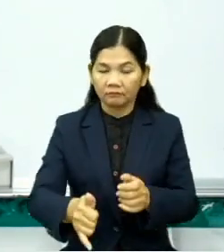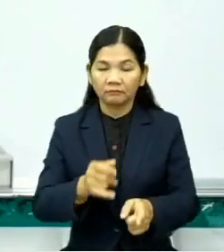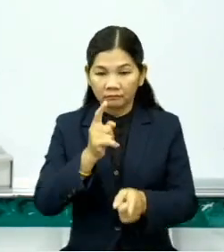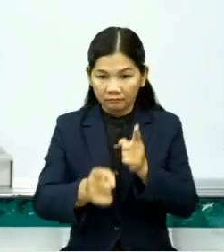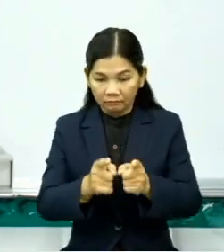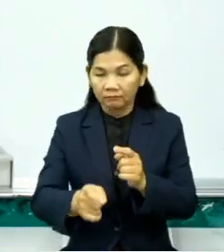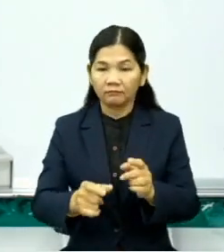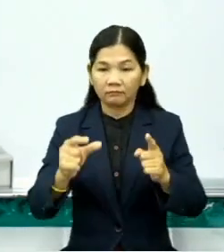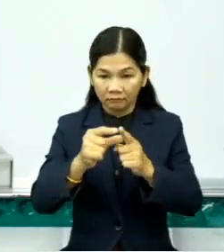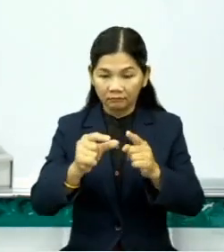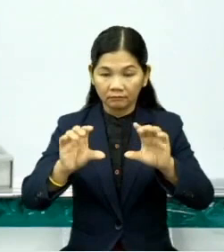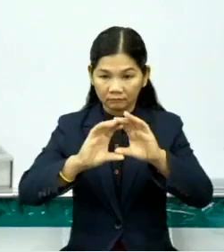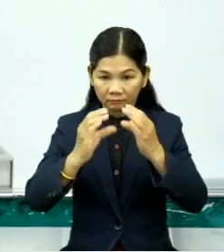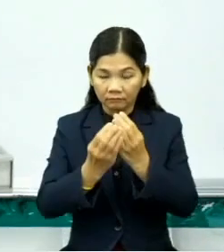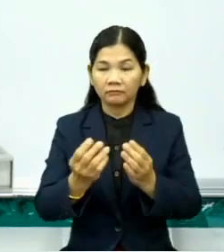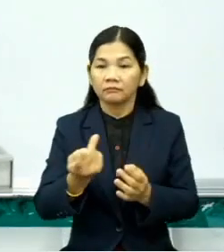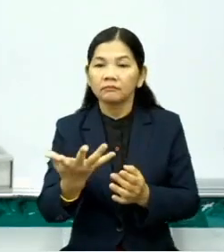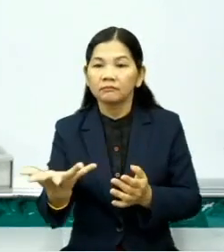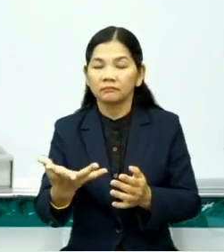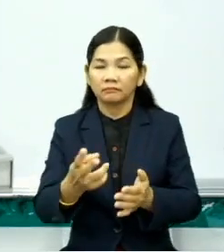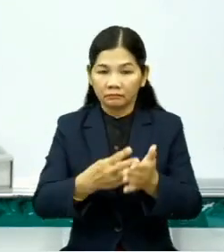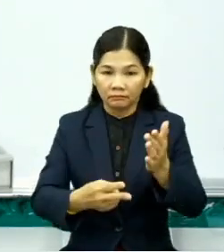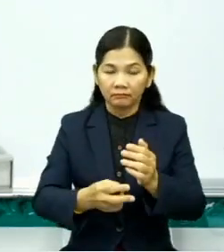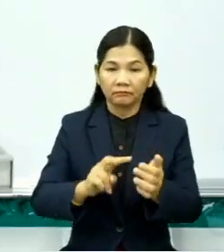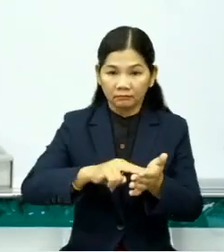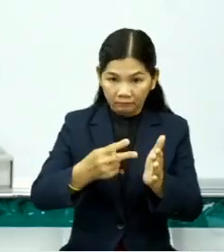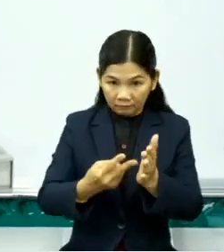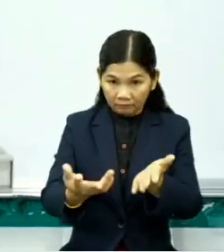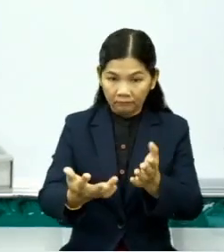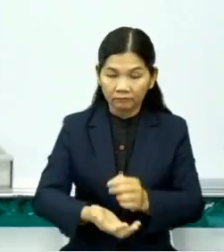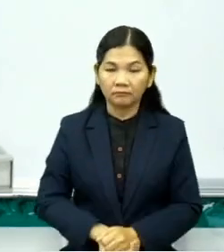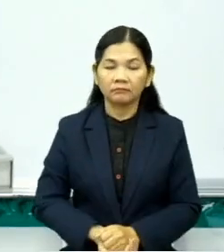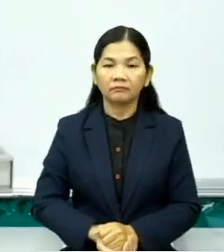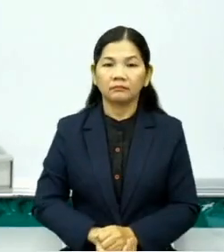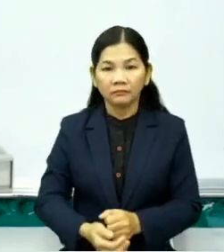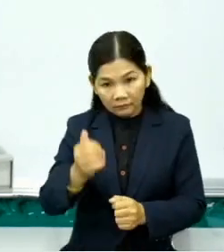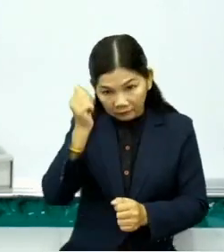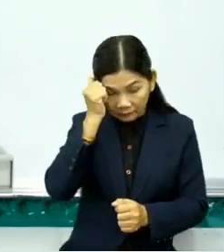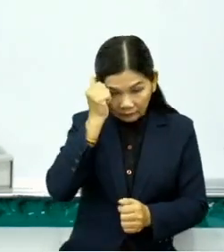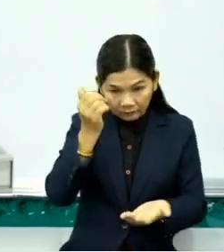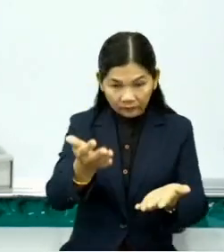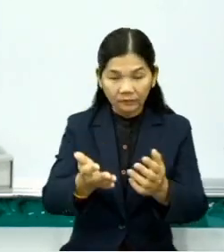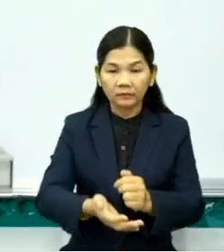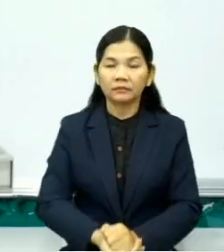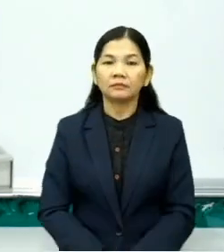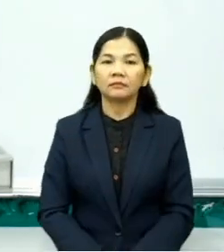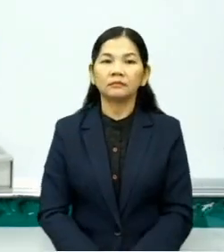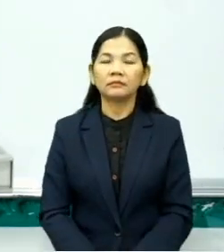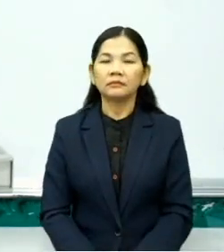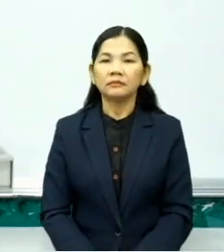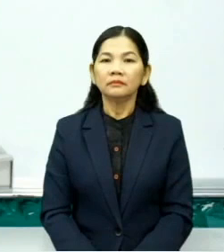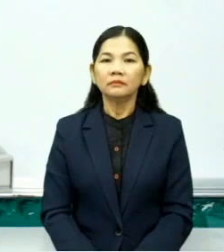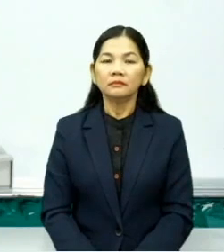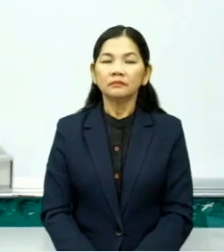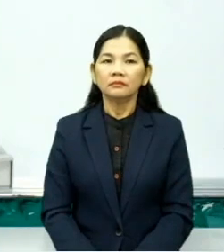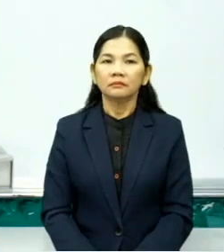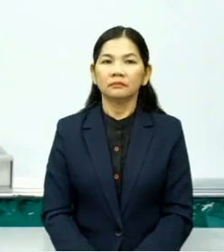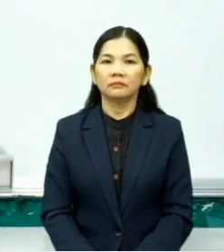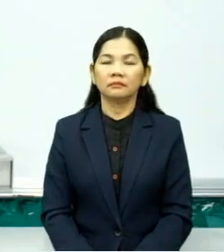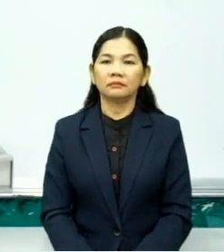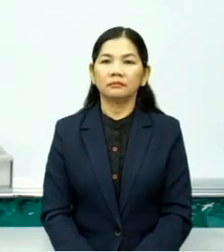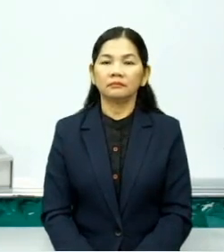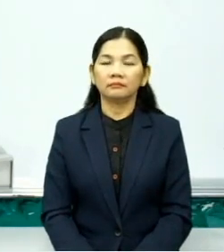ជាអ្វីហើយមានន័យដូចម្ដេចចាតើឥឡូវកូនណាចាំបានកូនឆ្លើយប្រាប់អ្នកគ្រូណាកូន